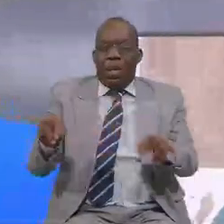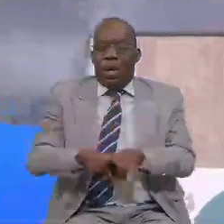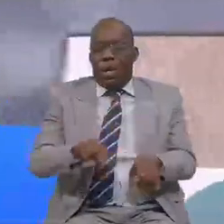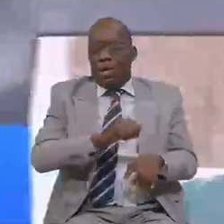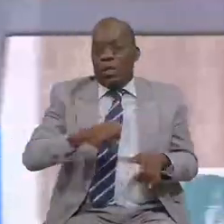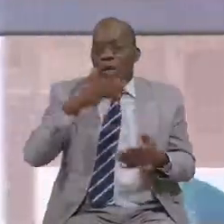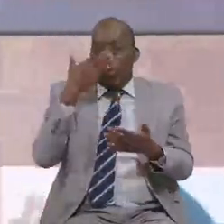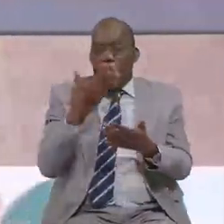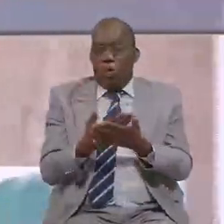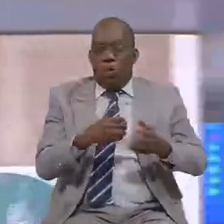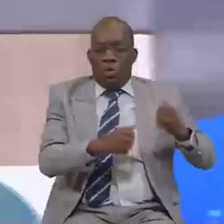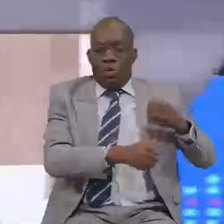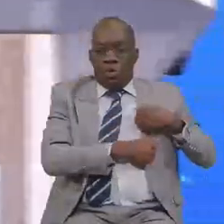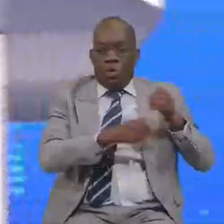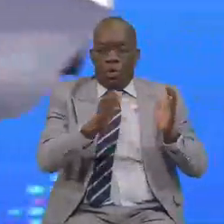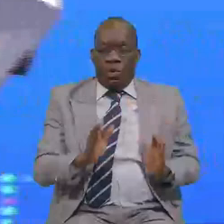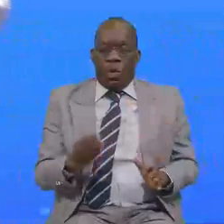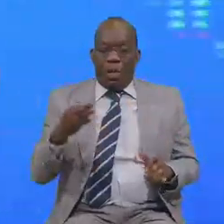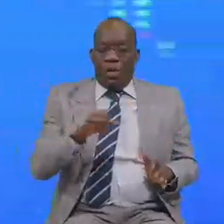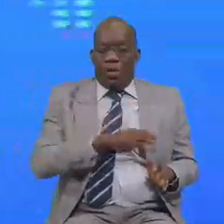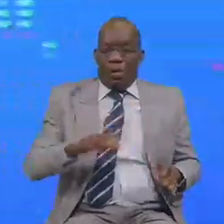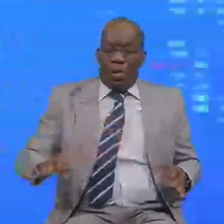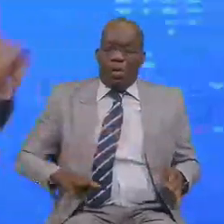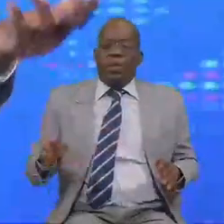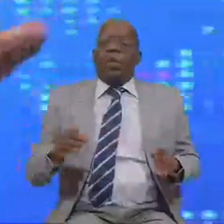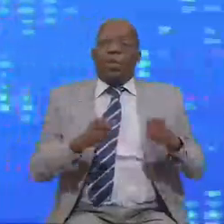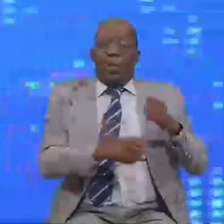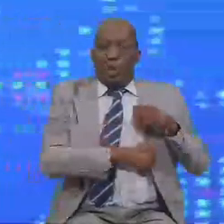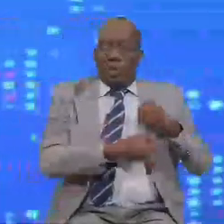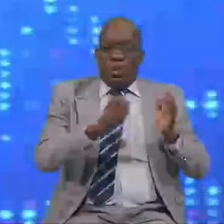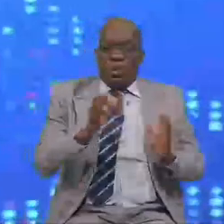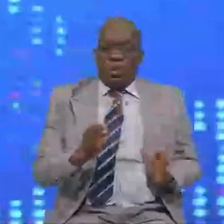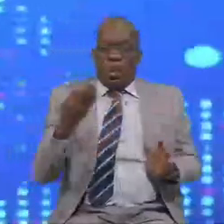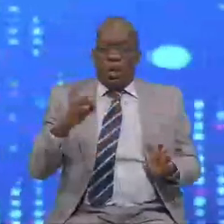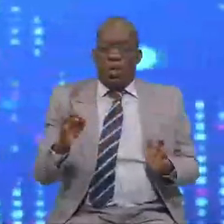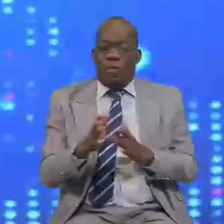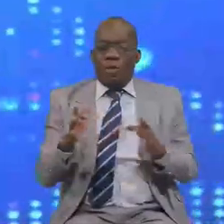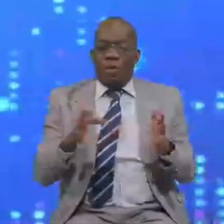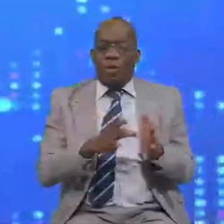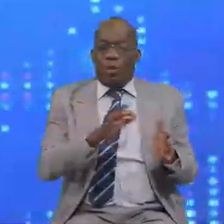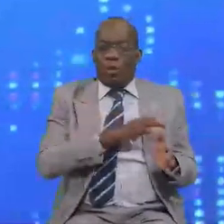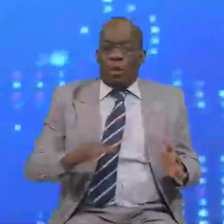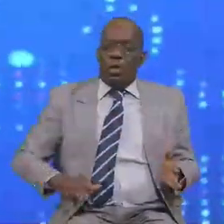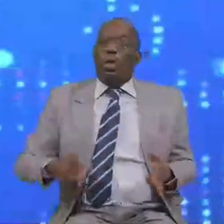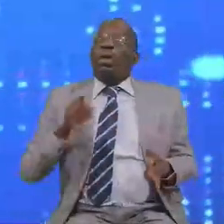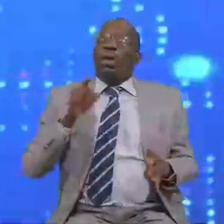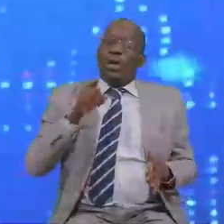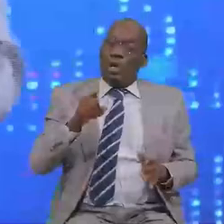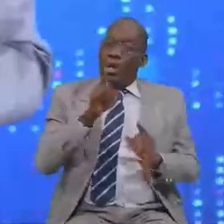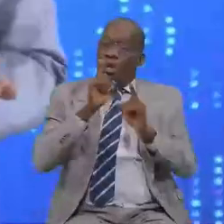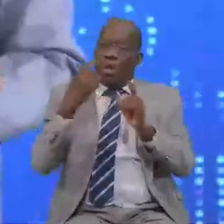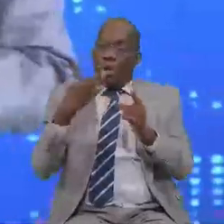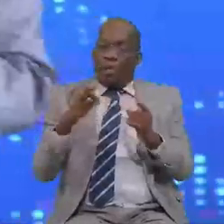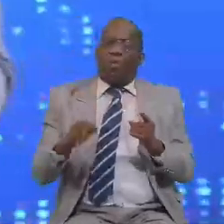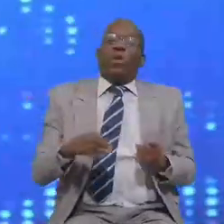Il mentionne ici « soldat de Jésus-Christ ». Maintenant, il a mentionné les bons soldats de Jésus-Christ